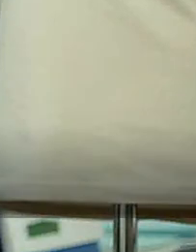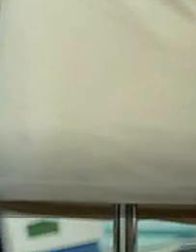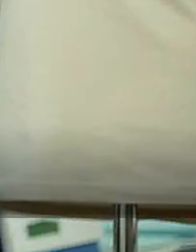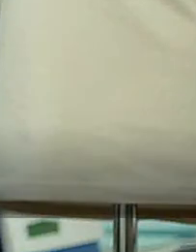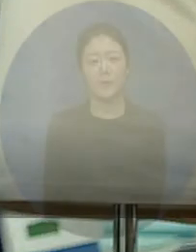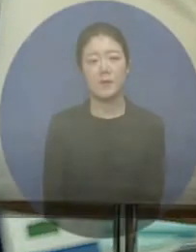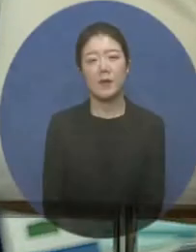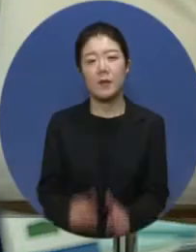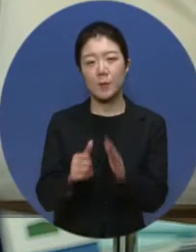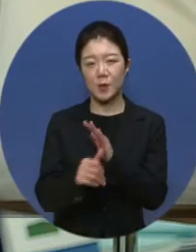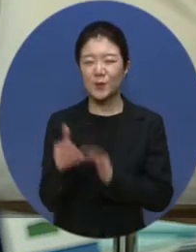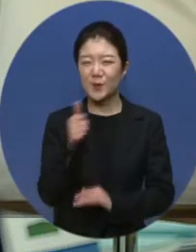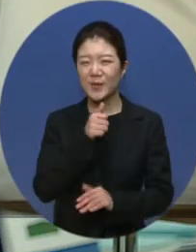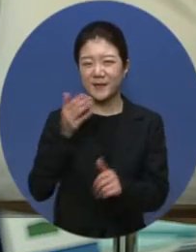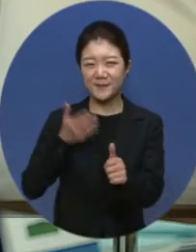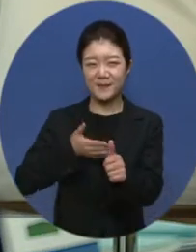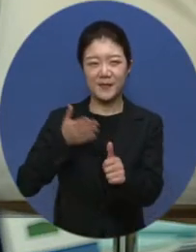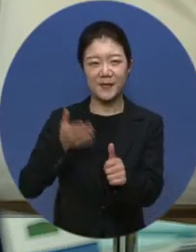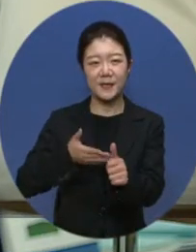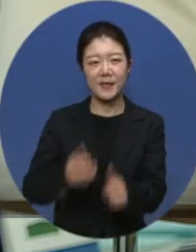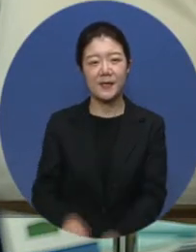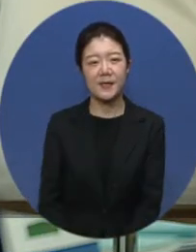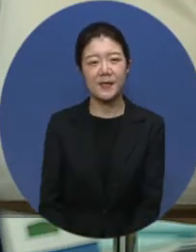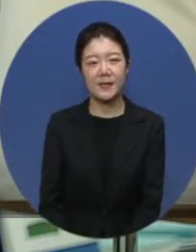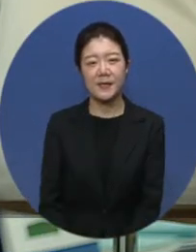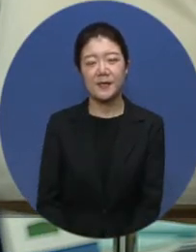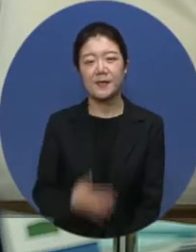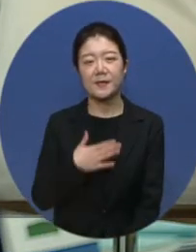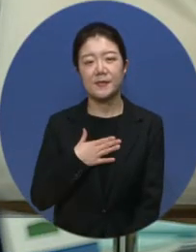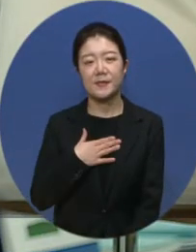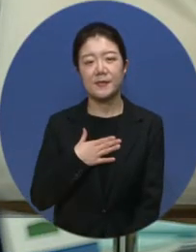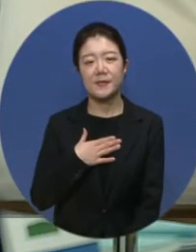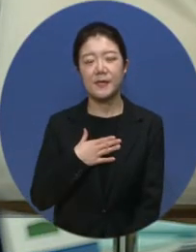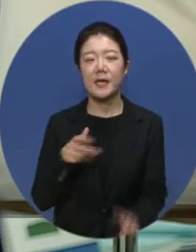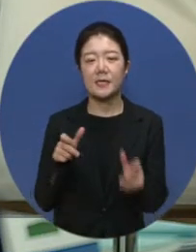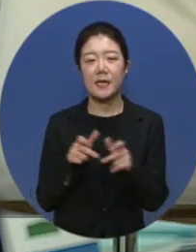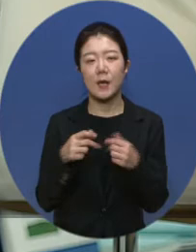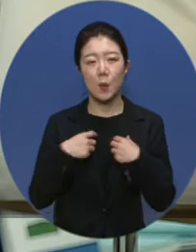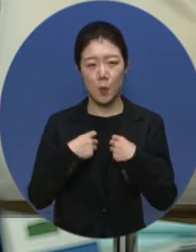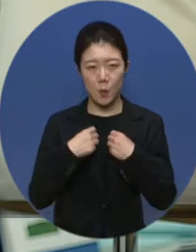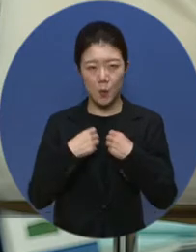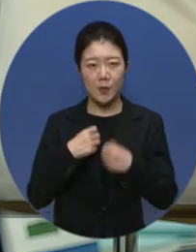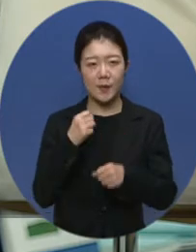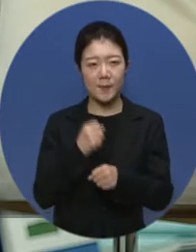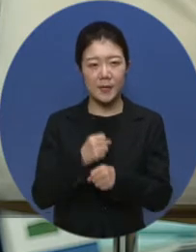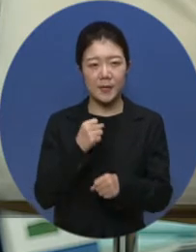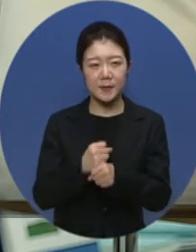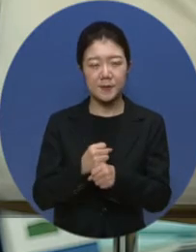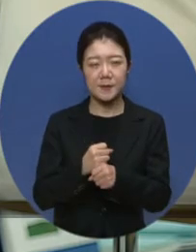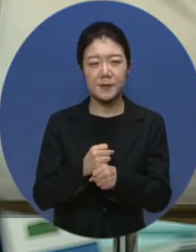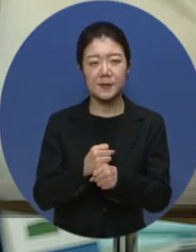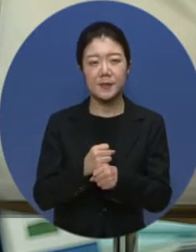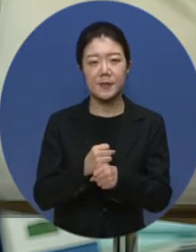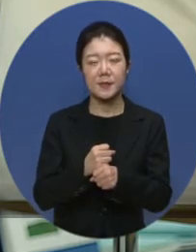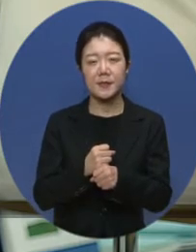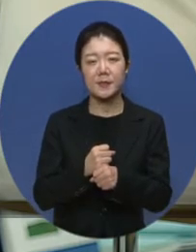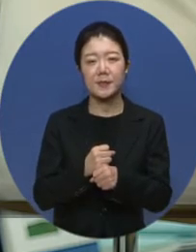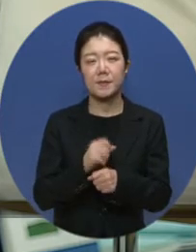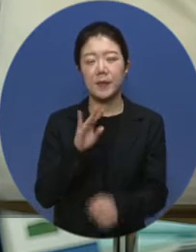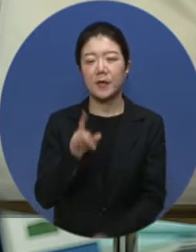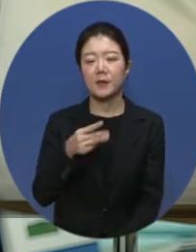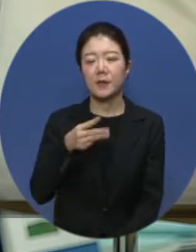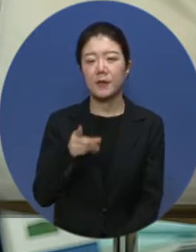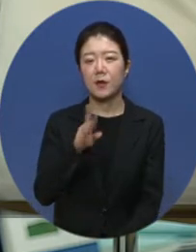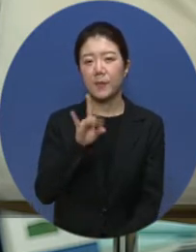네, 먼저 대표님 소개 먼저 부탁드리겠습니다. 네, 저는 장애인 의류를 만들고 있는